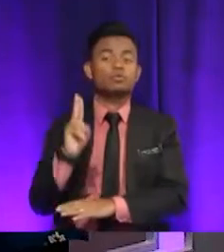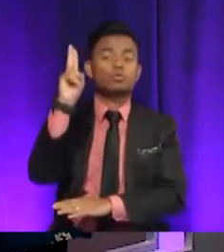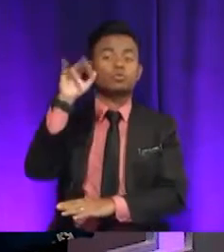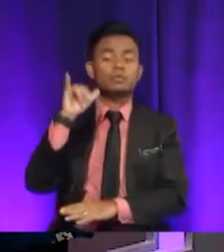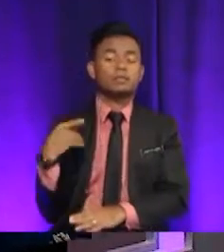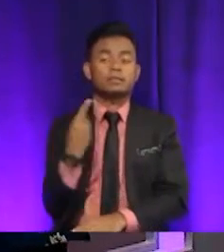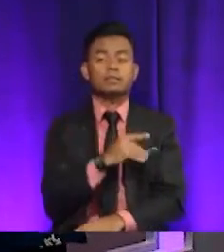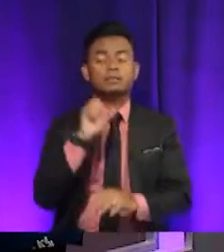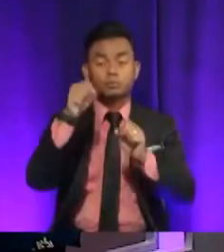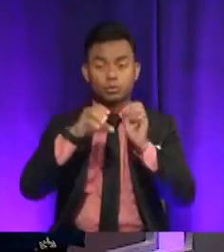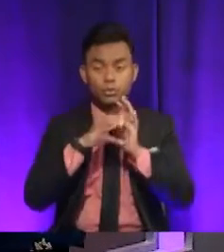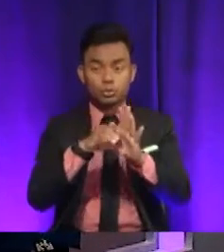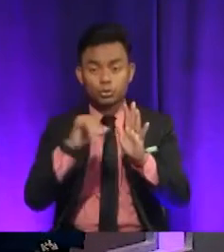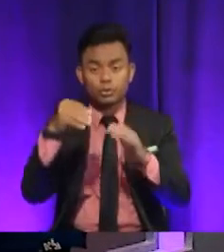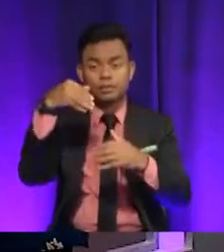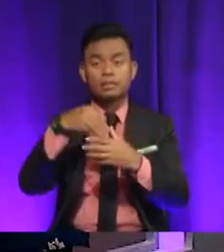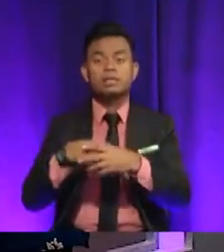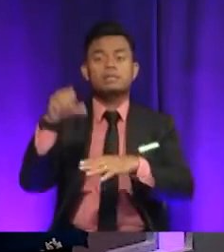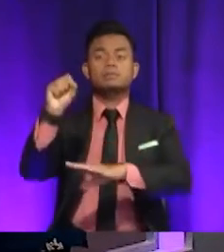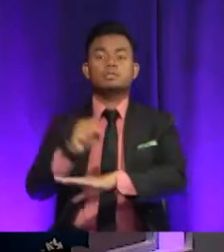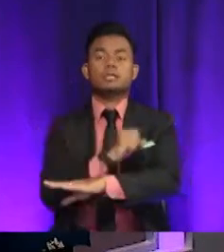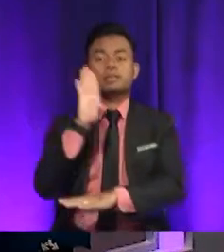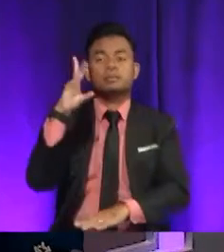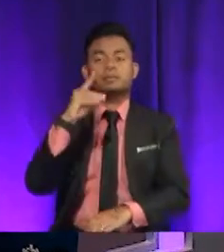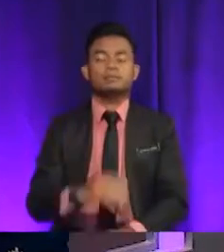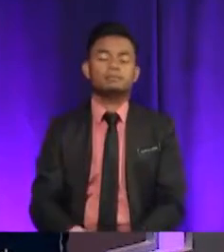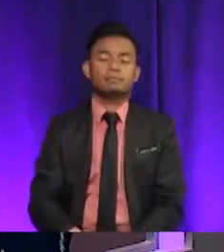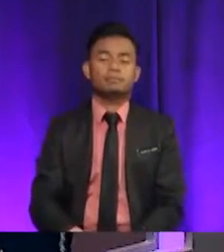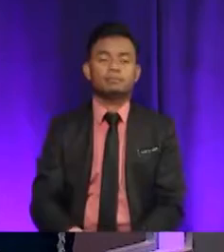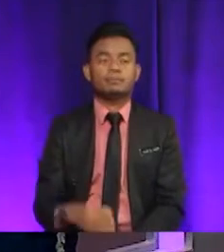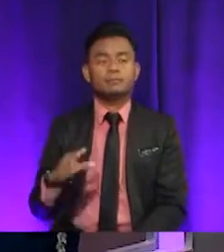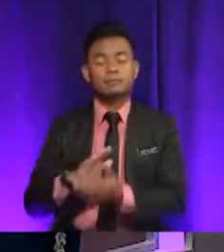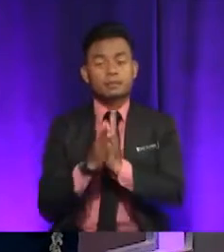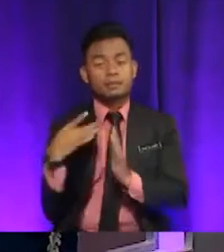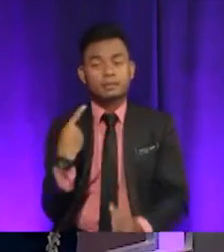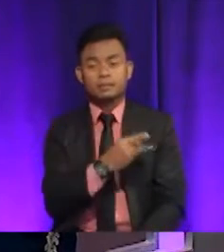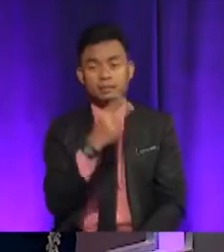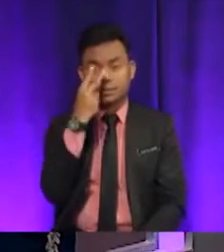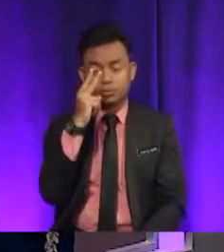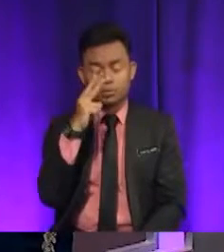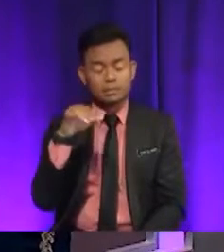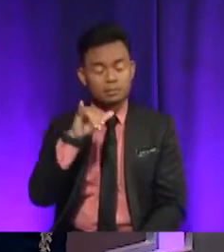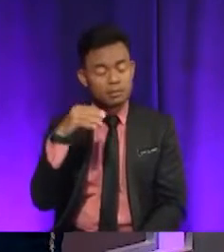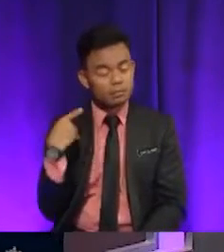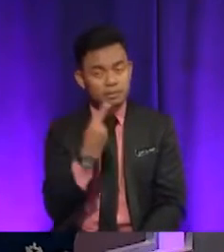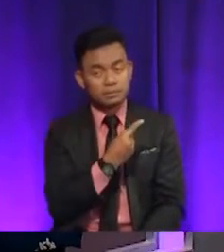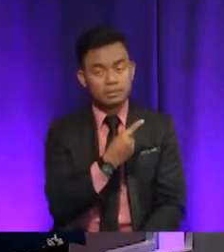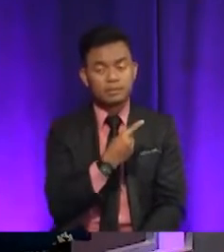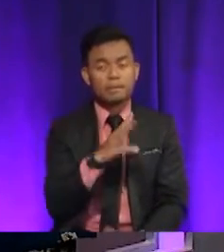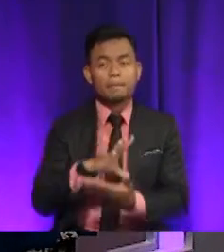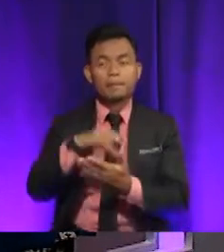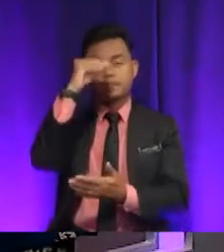Bidasari Oke jadi kita lihat sama-sama kita coba rungkaikan Oke isu ini pada petang ini Oke jadi di sini